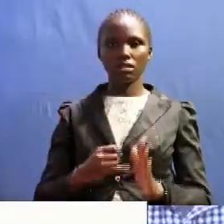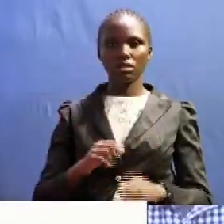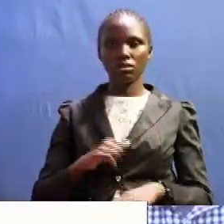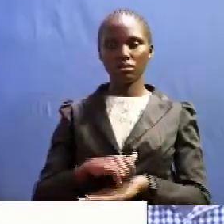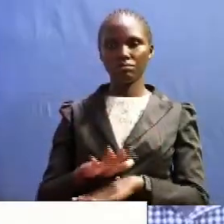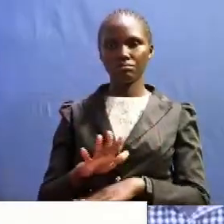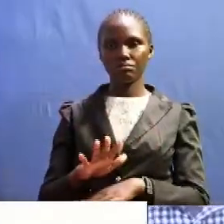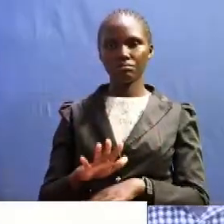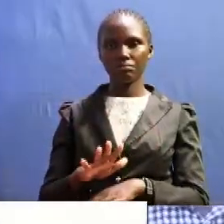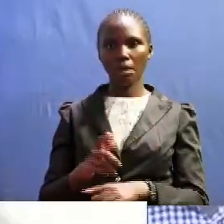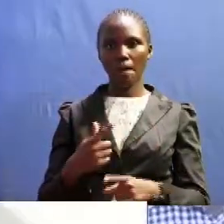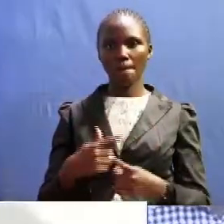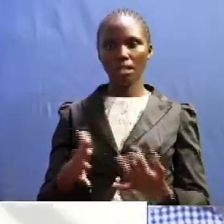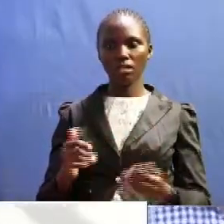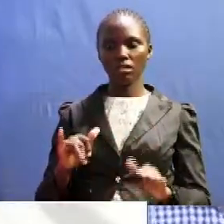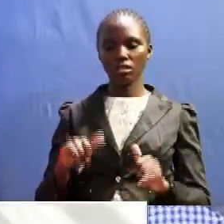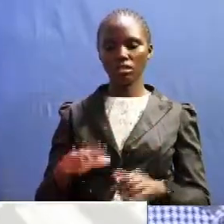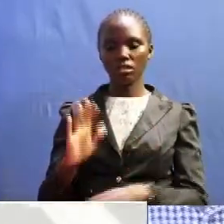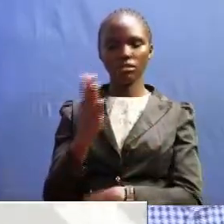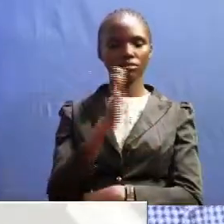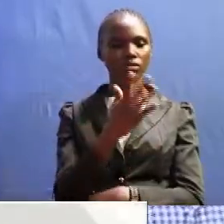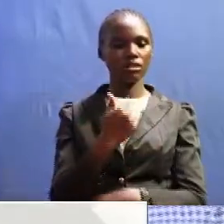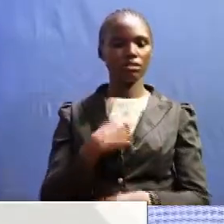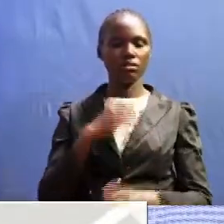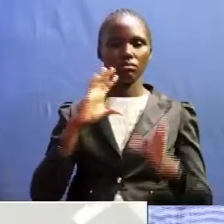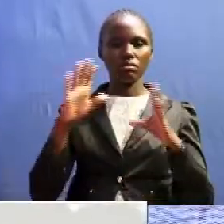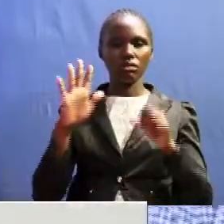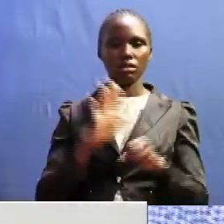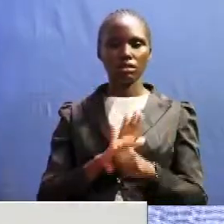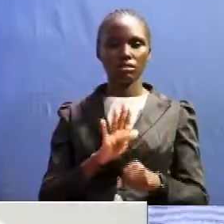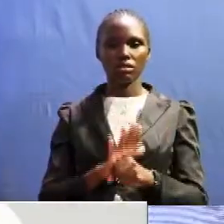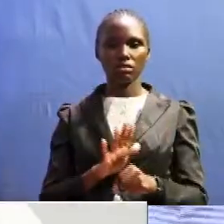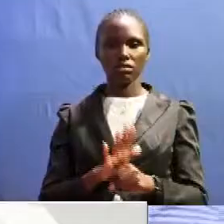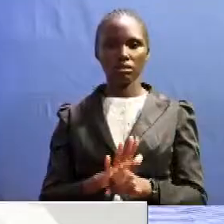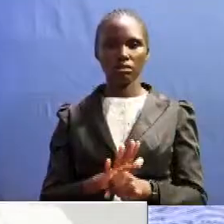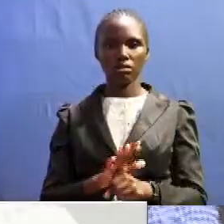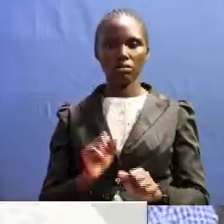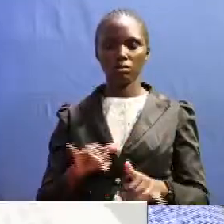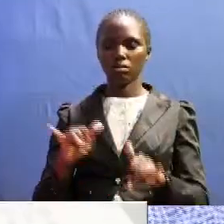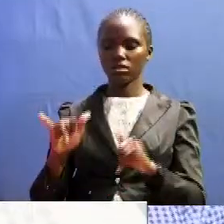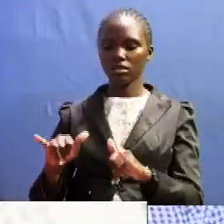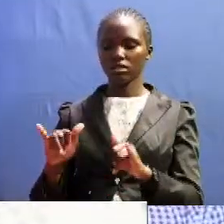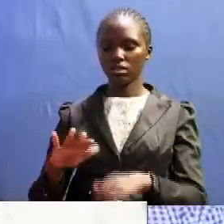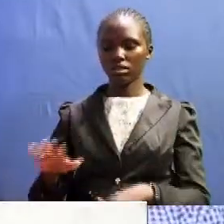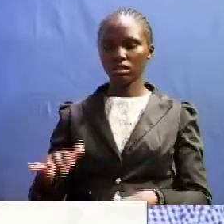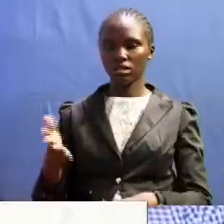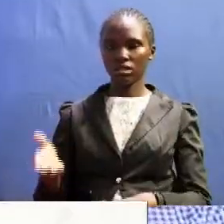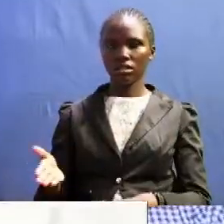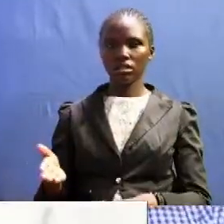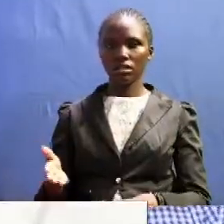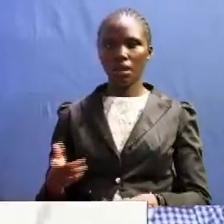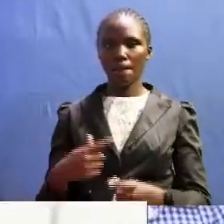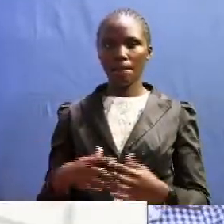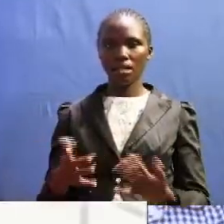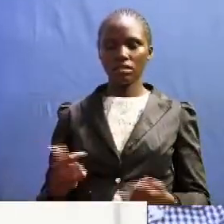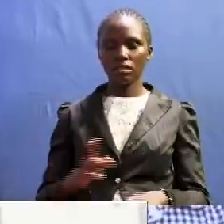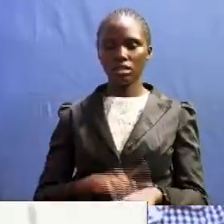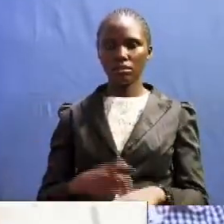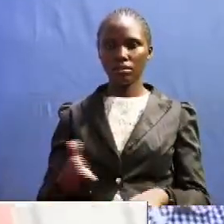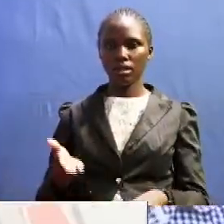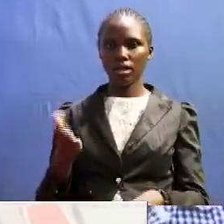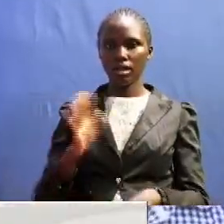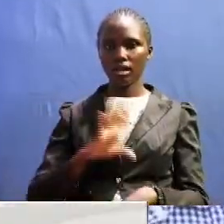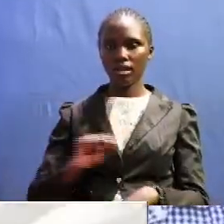tulifukuza. Sasa hako kichakani anahangaika, anaongea maneno mingi, hiyo pahali yako wacha kae huko. Lakini tangu aende,